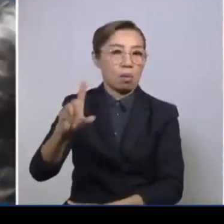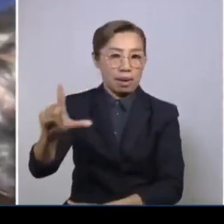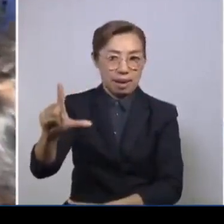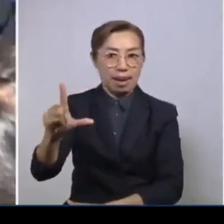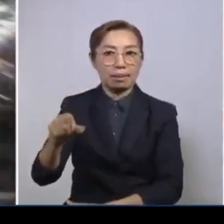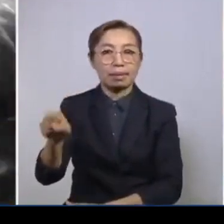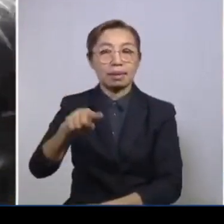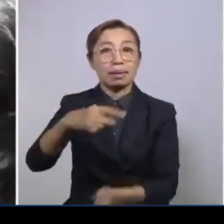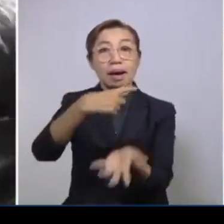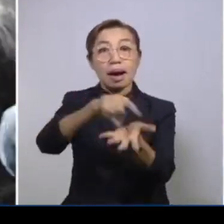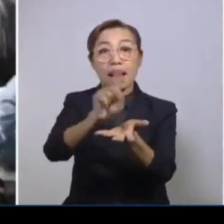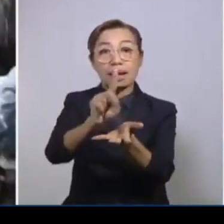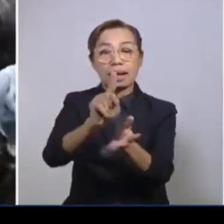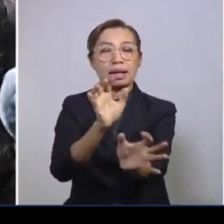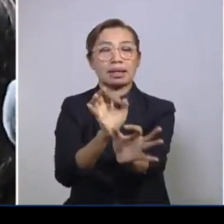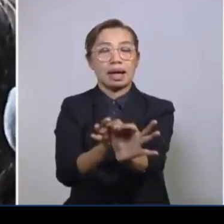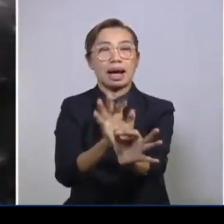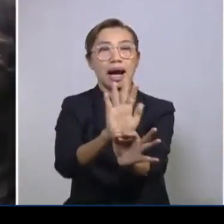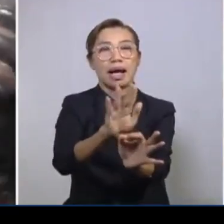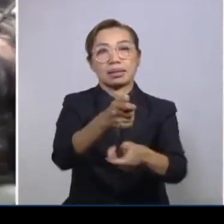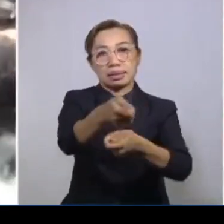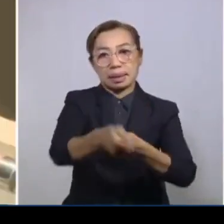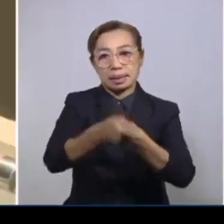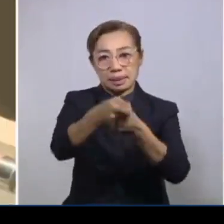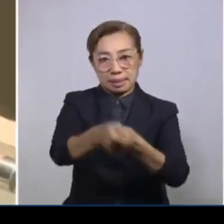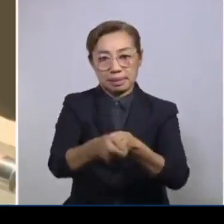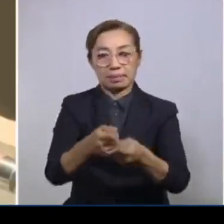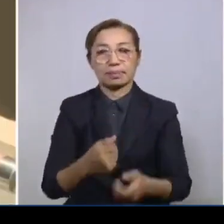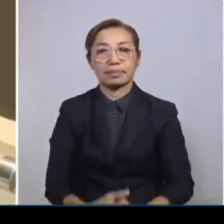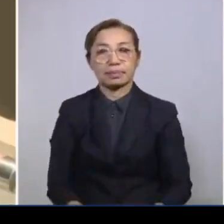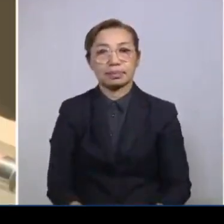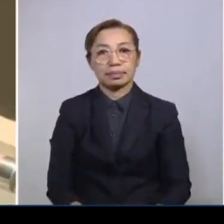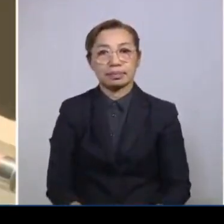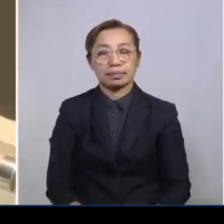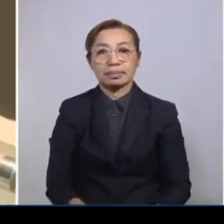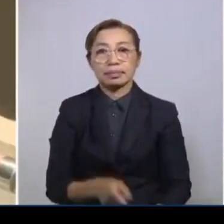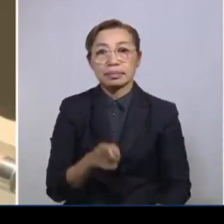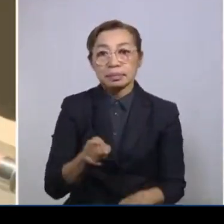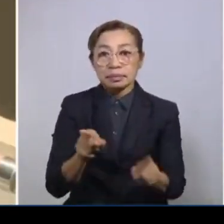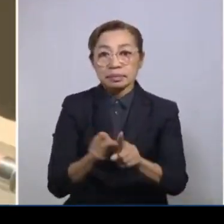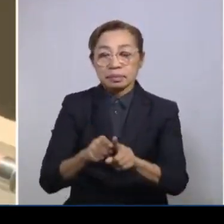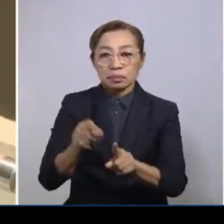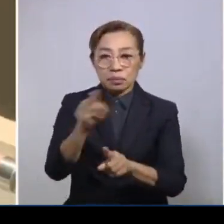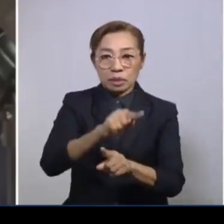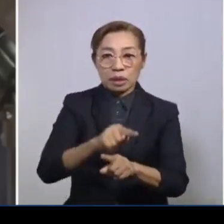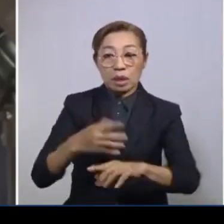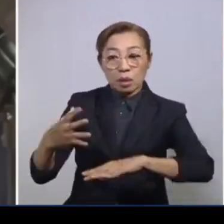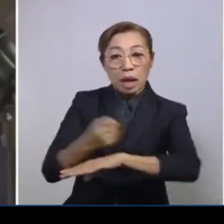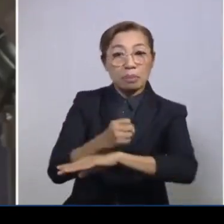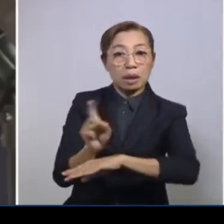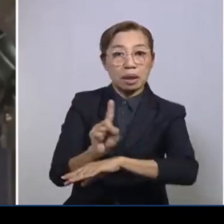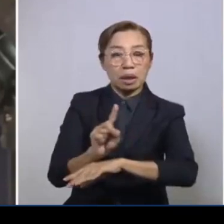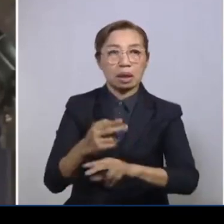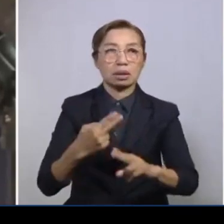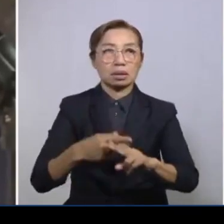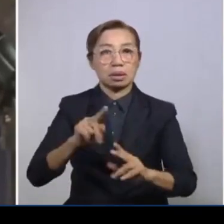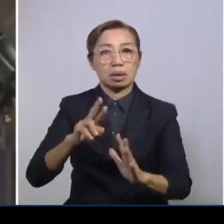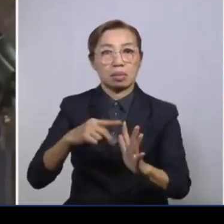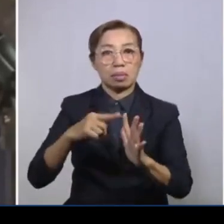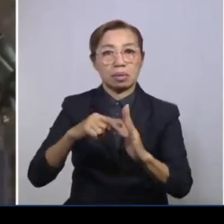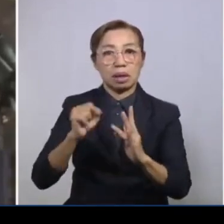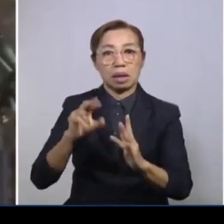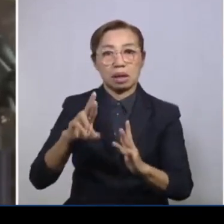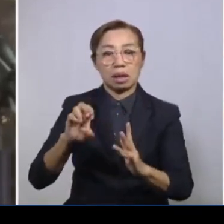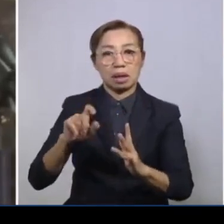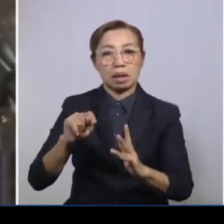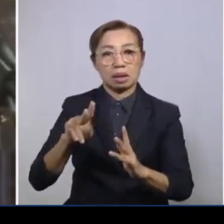54,336 ล้านบาทผ่านธนาคารของเพื่อการเกษตรและสหกรณ์การเกษตรครับส่วนความเคลื่อนไหวทางด้านการเมืองนั้นนายประเสริฐจันทรลวงทองส.ส.บัญชีร